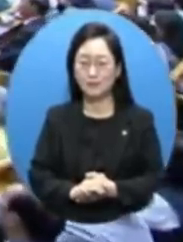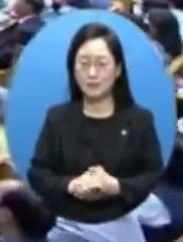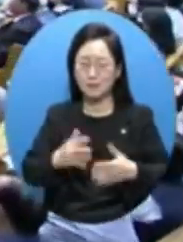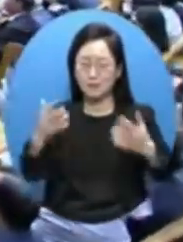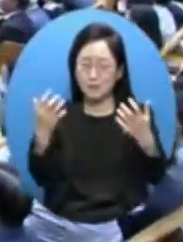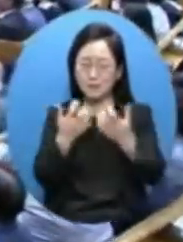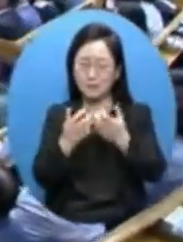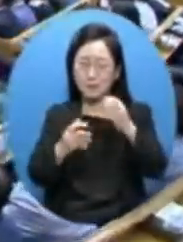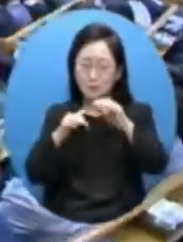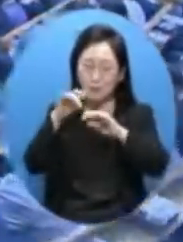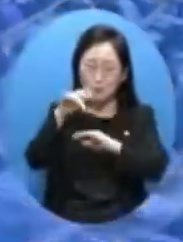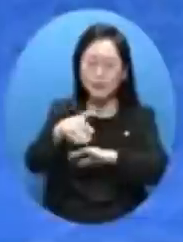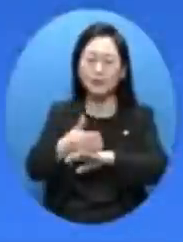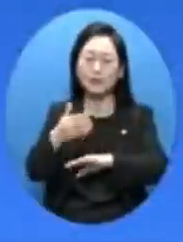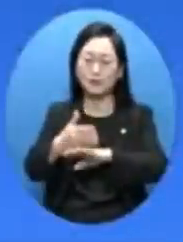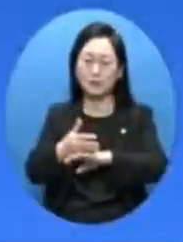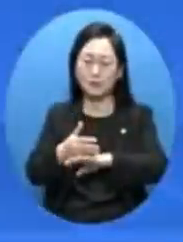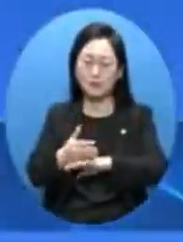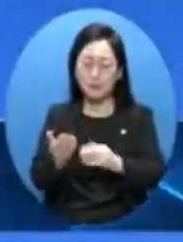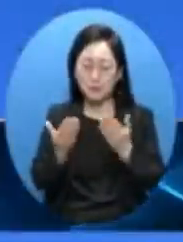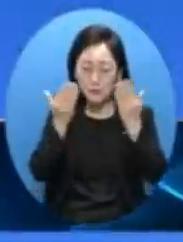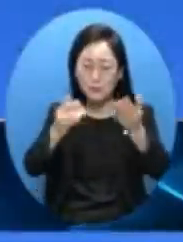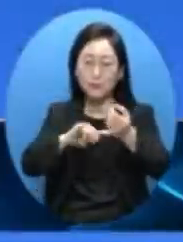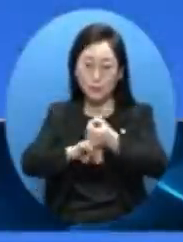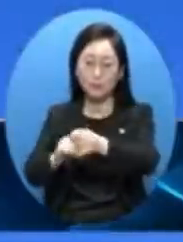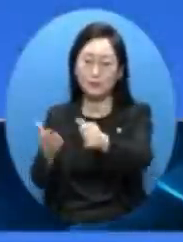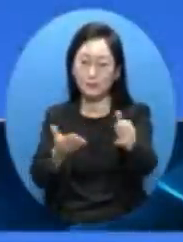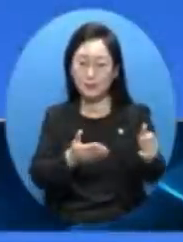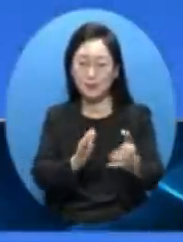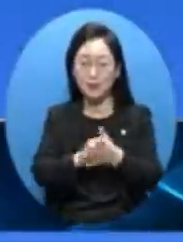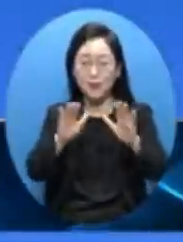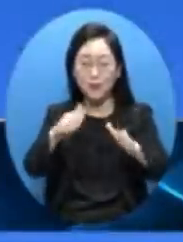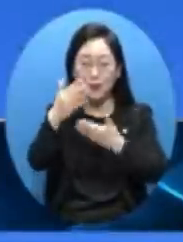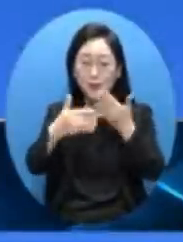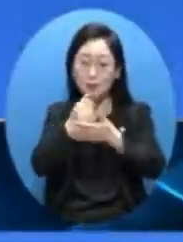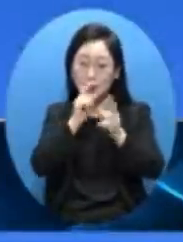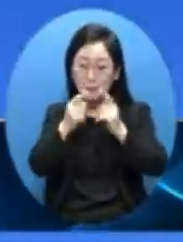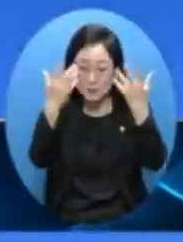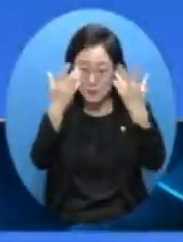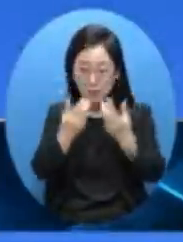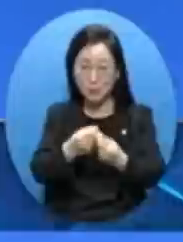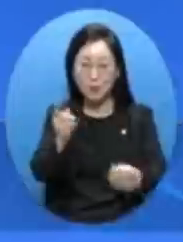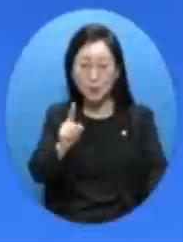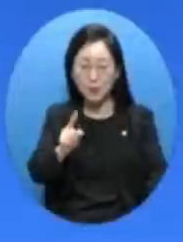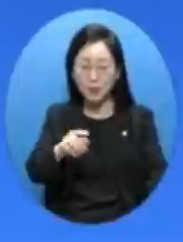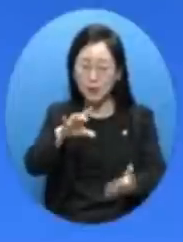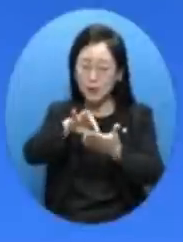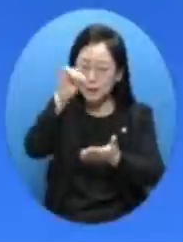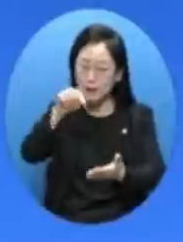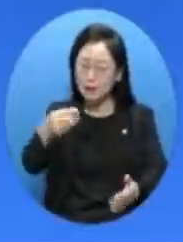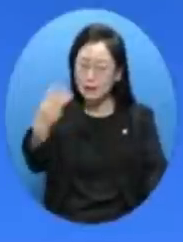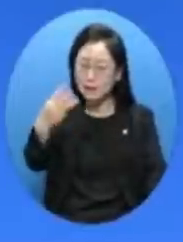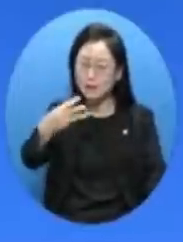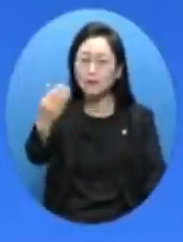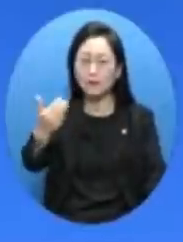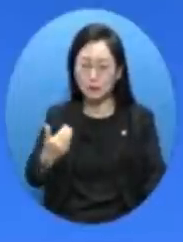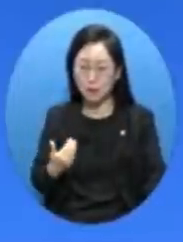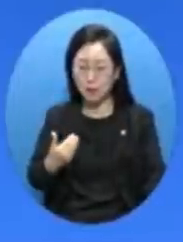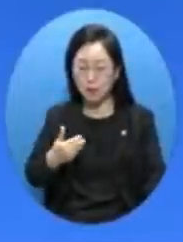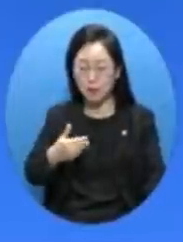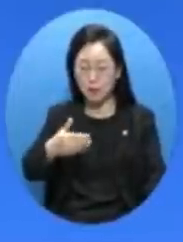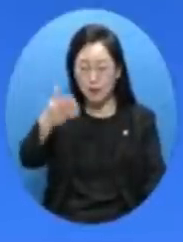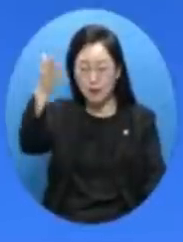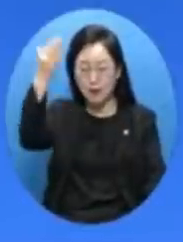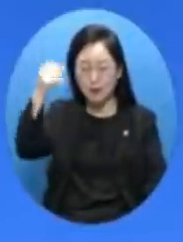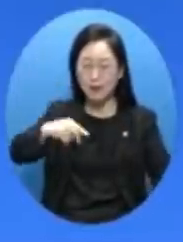넘치는 감사로 우리 주님 앞에 나가야 할 것입니다. 오늘 본문 말씀은 약 3000년 전 구약 사사시대 사무엘 선지자